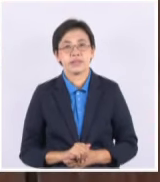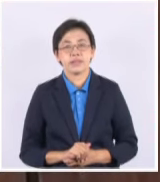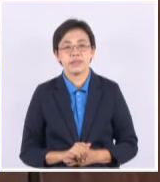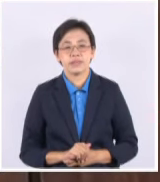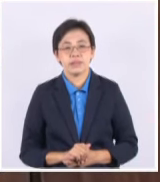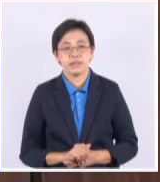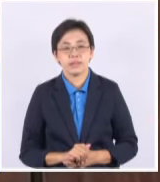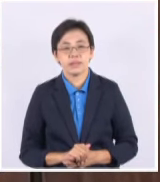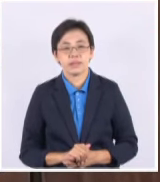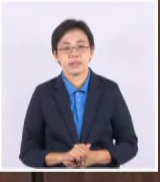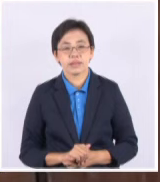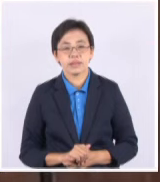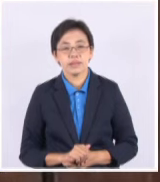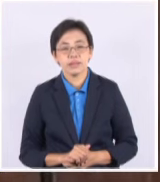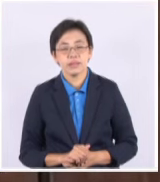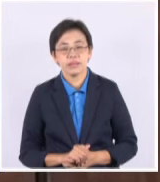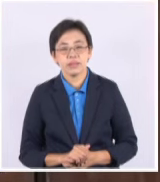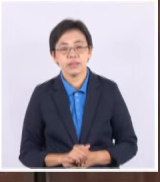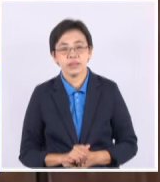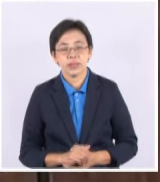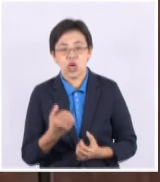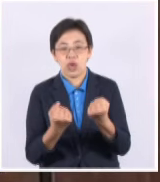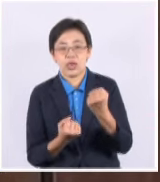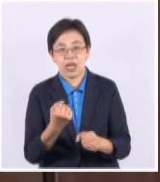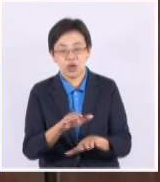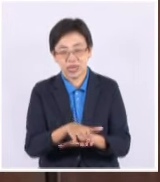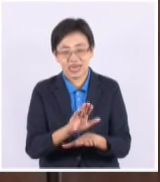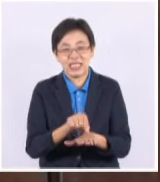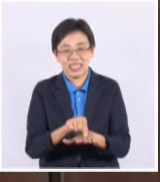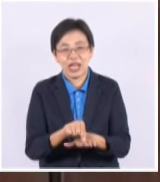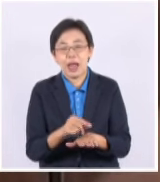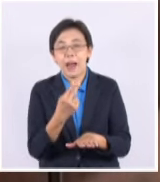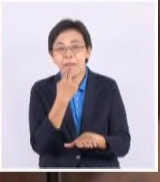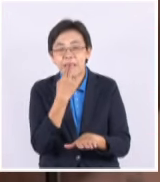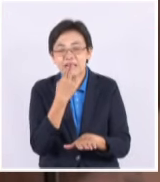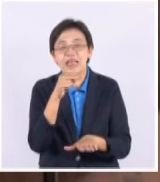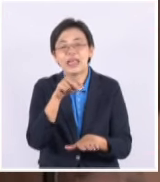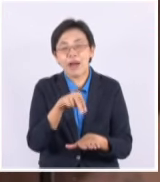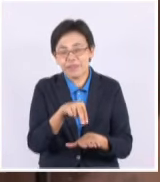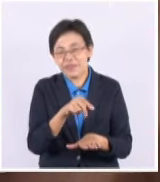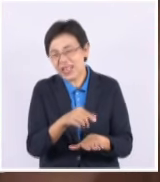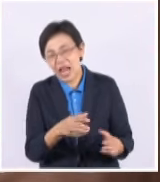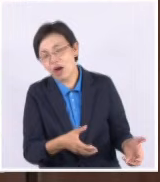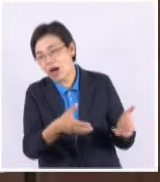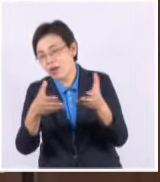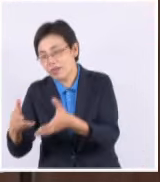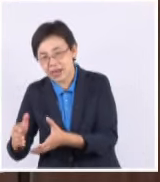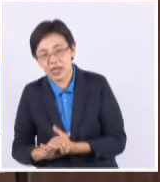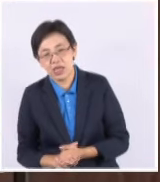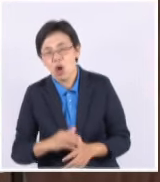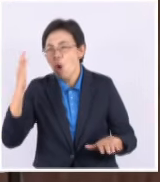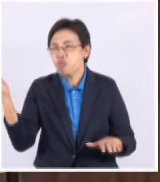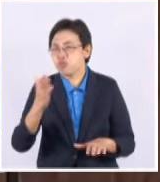กำลังจะเก็บร้านแล้วพอดีเอาแบตเตอรี่ในรถเนี่ยฮะมาชาร์จในบ้านแล้วจังหวะพายุม